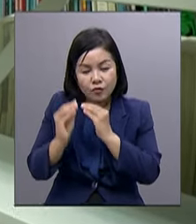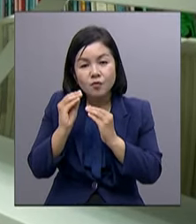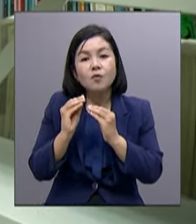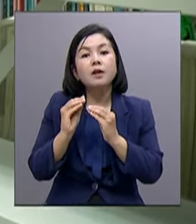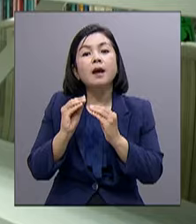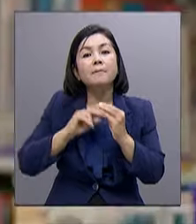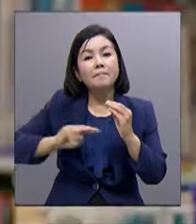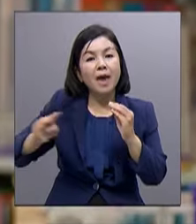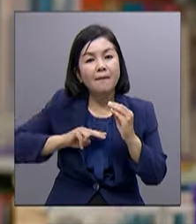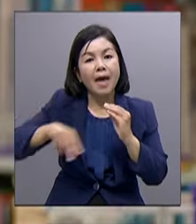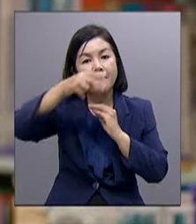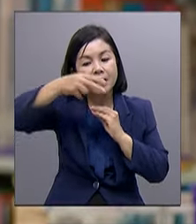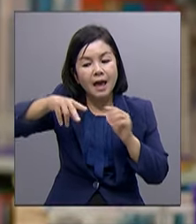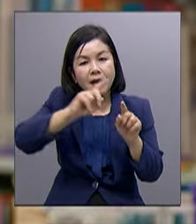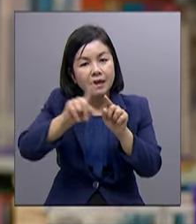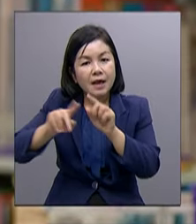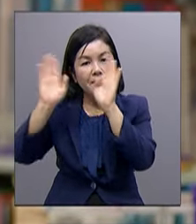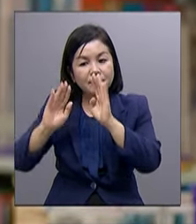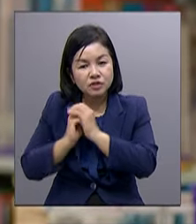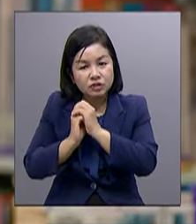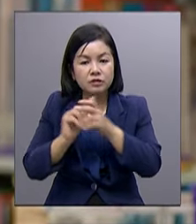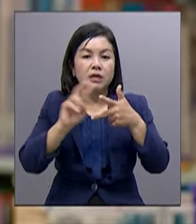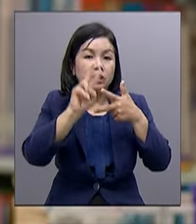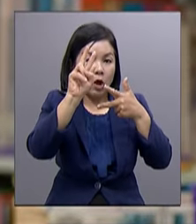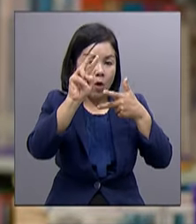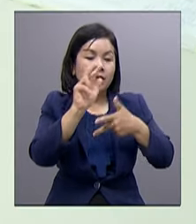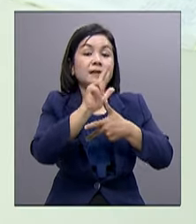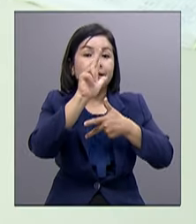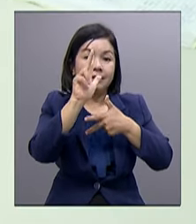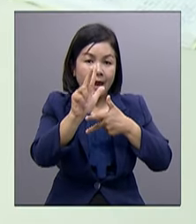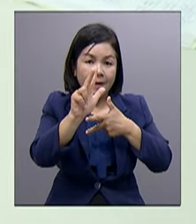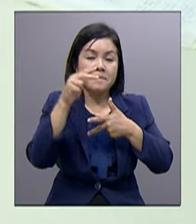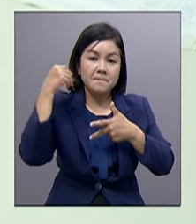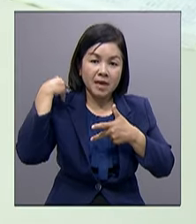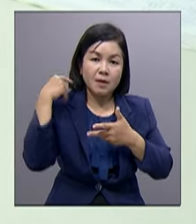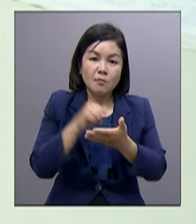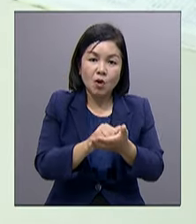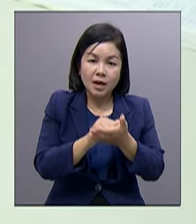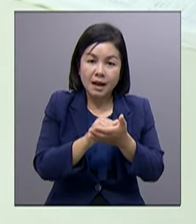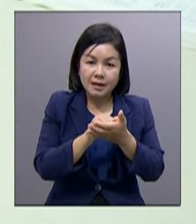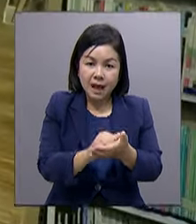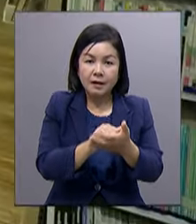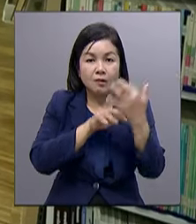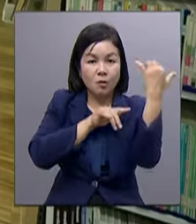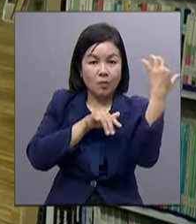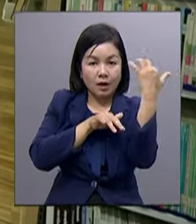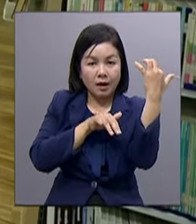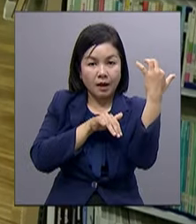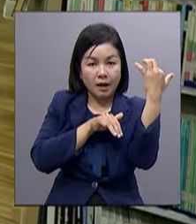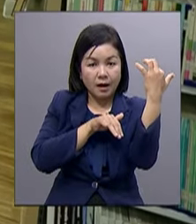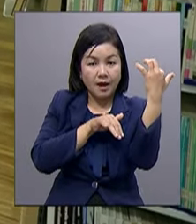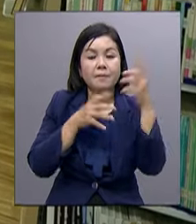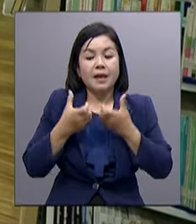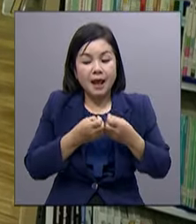มีให้บริการตรงบริเวณชั้น2ส่วนชั้น3เราจะมีโซนของคอมพิวเตอร์แล้วก็บอร์ด